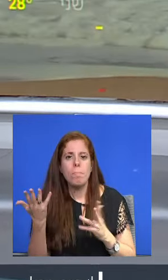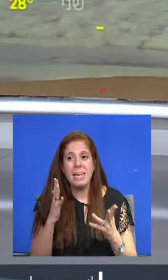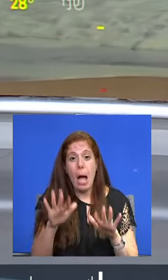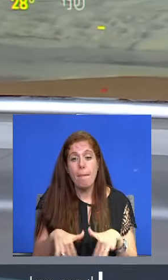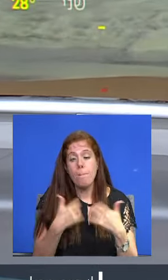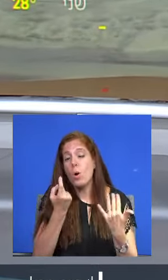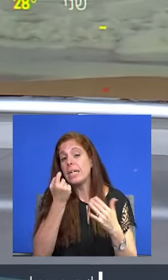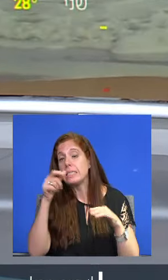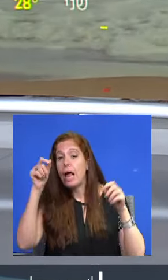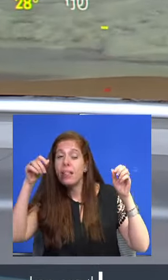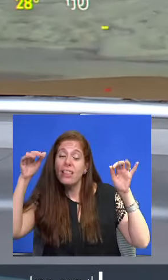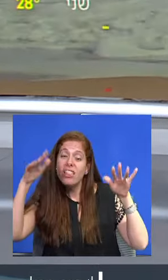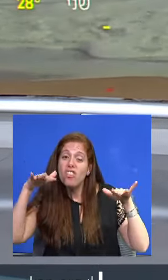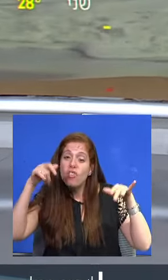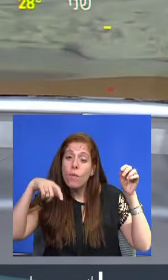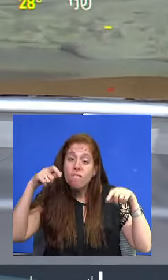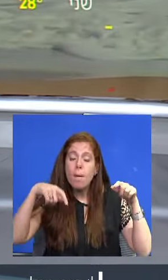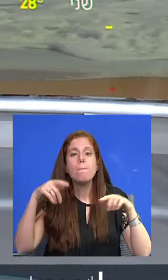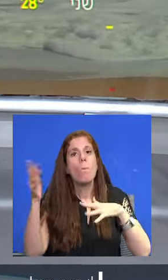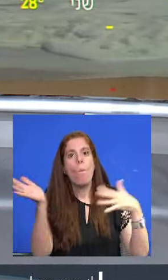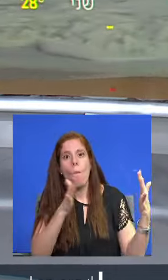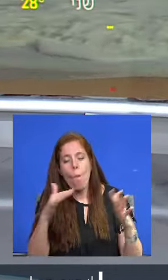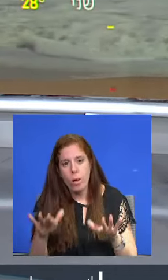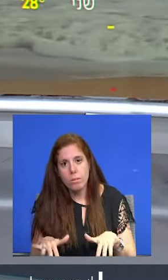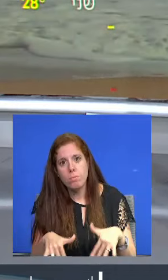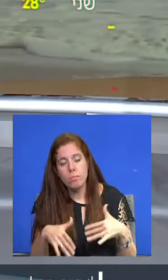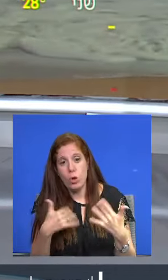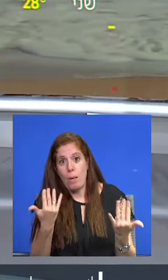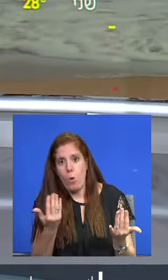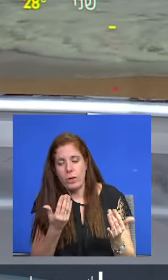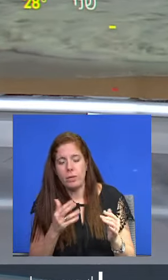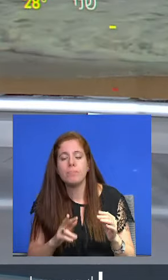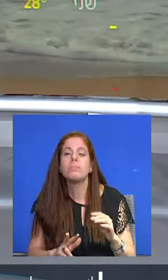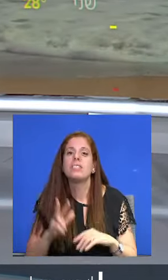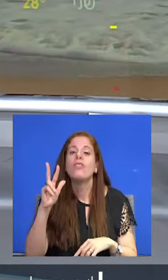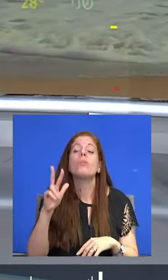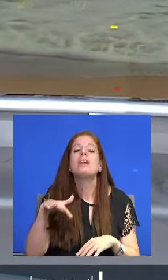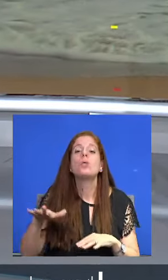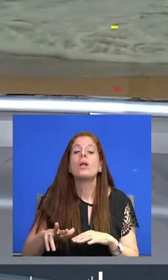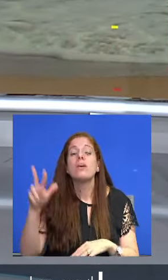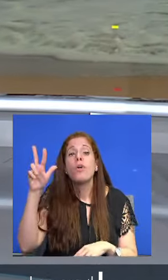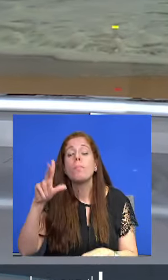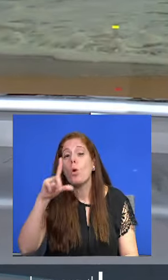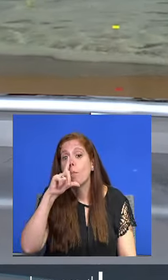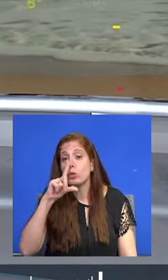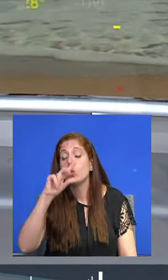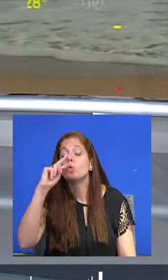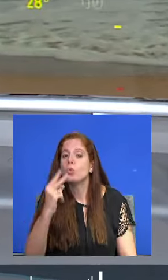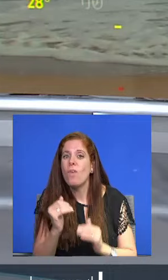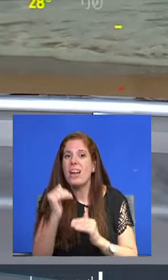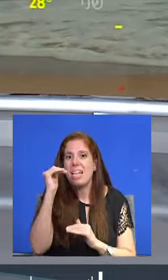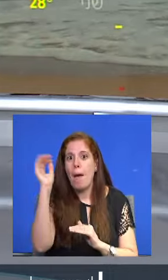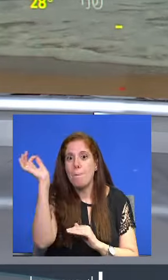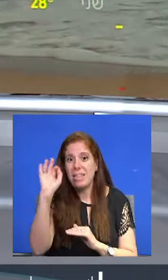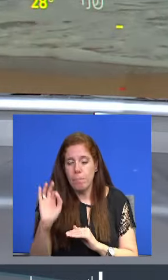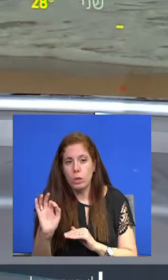קצת יפטופים, רוחות מזרחיות ערות בשעות הבוקר בשעות הצפון, באזור הצפון. יום ראשון שוב עלייה קלה בטמפרטורות,